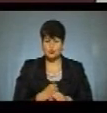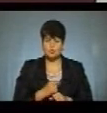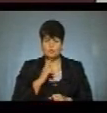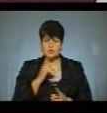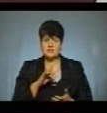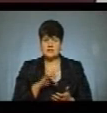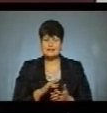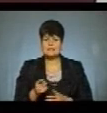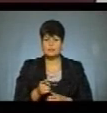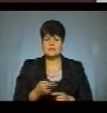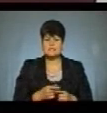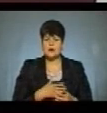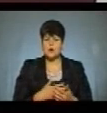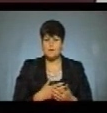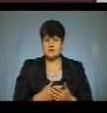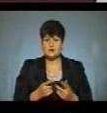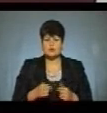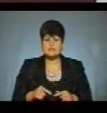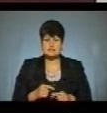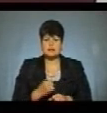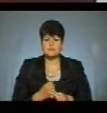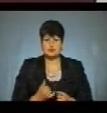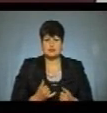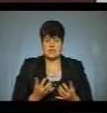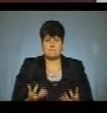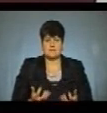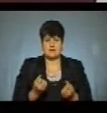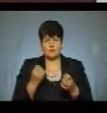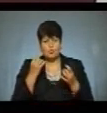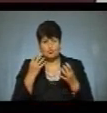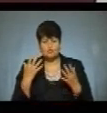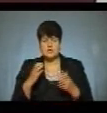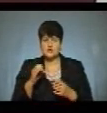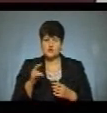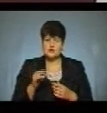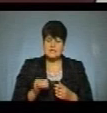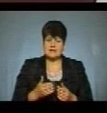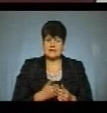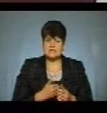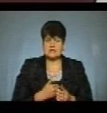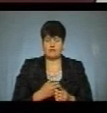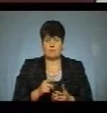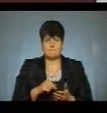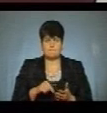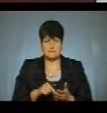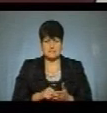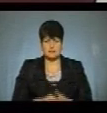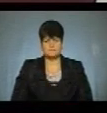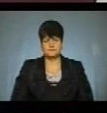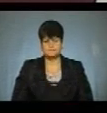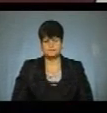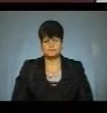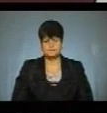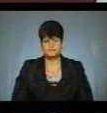центр Тернополя – це громадська організація, яка працює задля підтримки культурних та соціальних ініціатив міста, каже Юрій Курлишин.